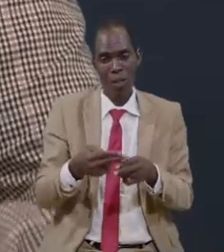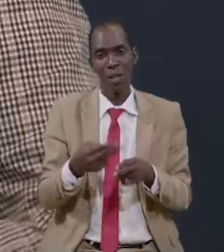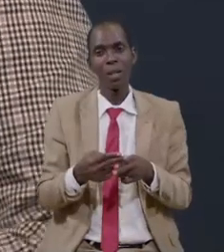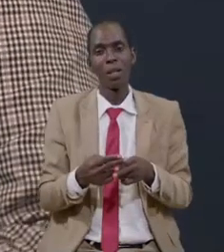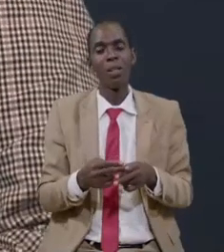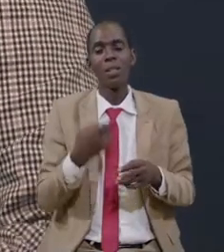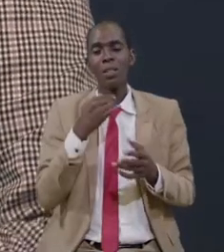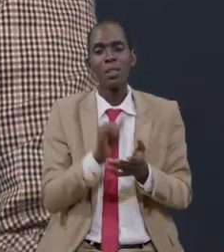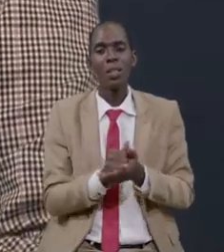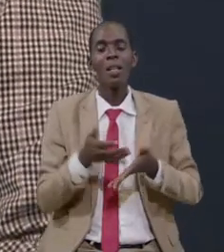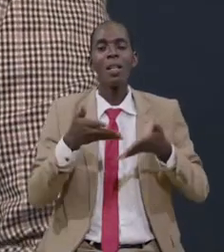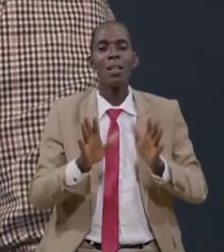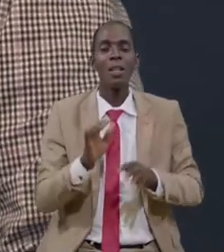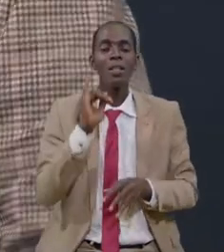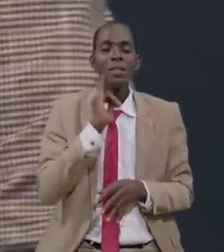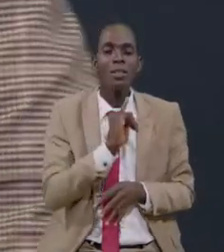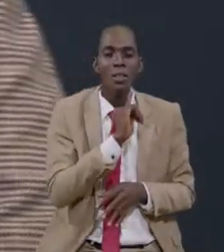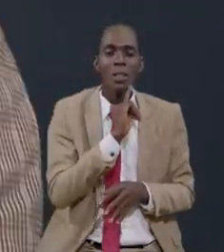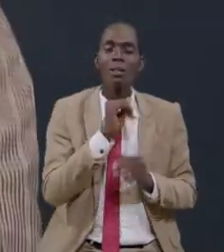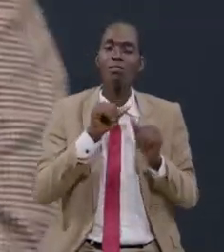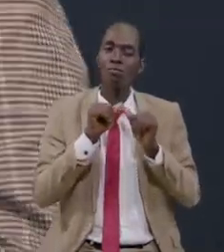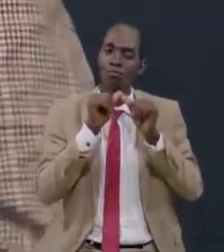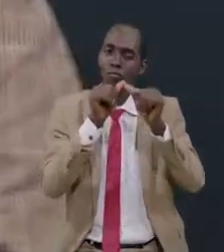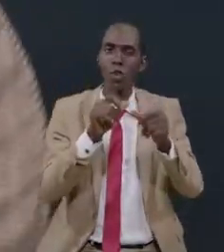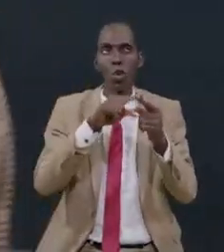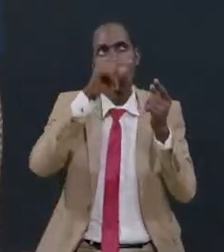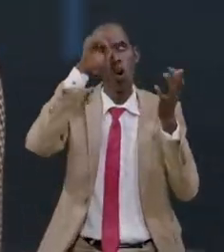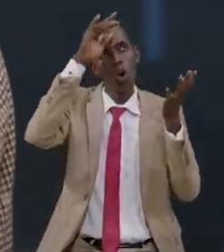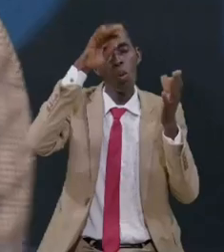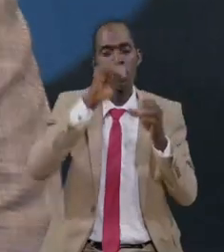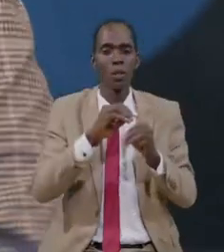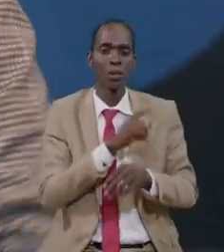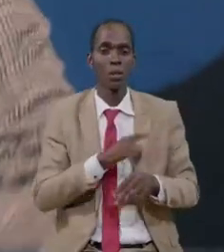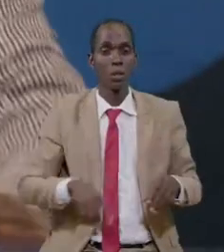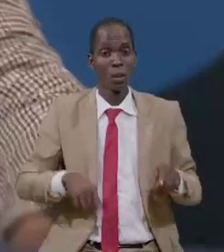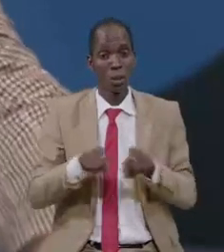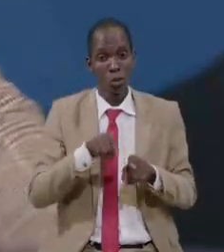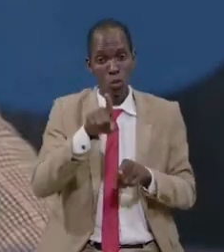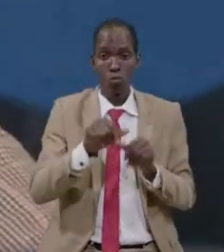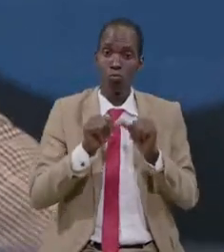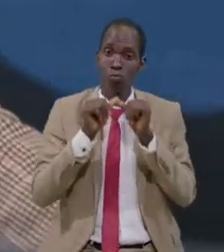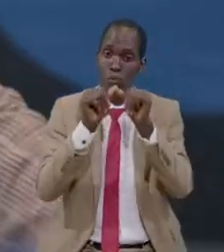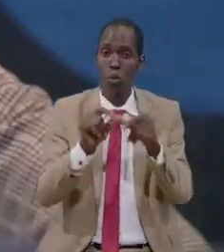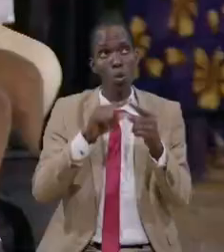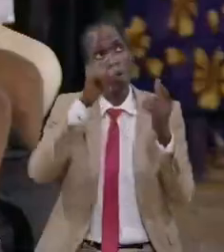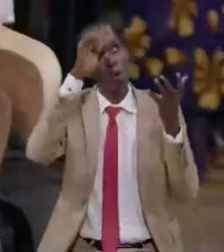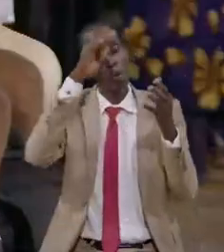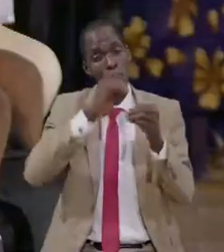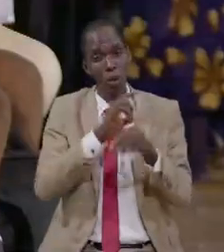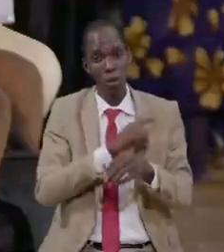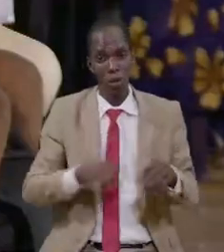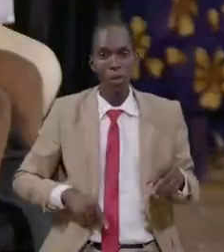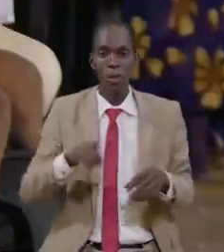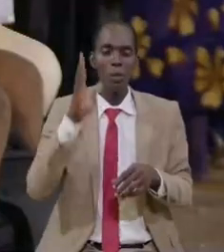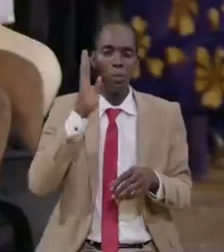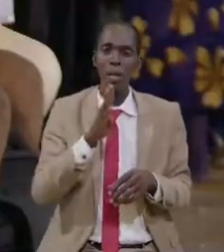Israël, mais ton espoir en l'Éternel, comme tu mets ton espoir en l'Éternel, la libération viendra